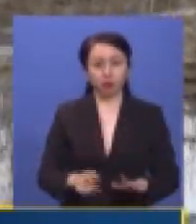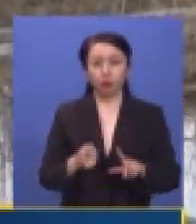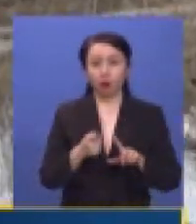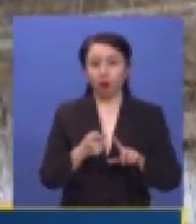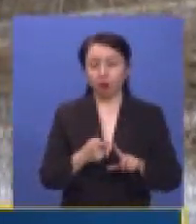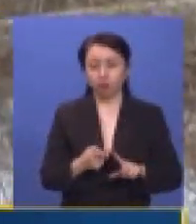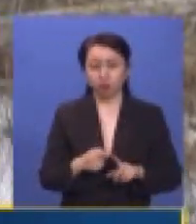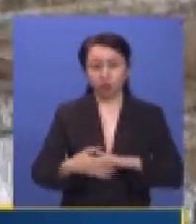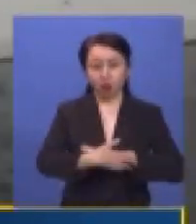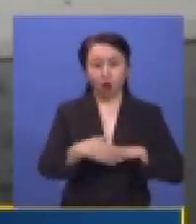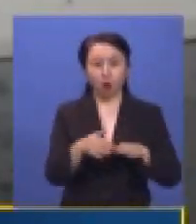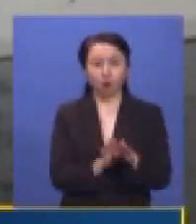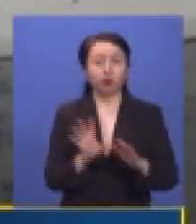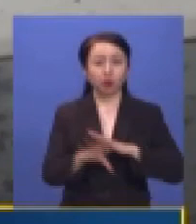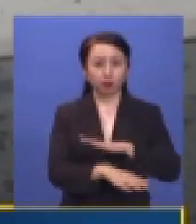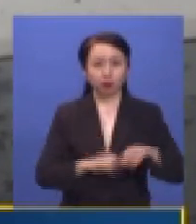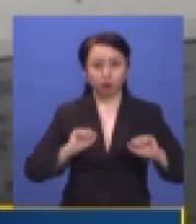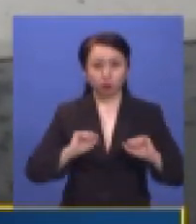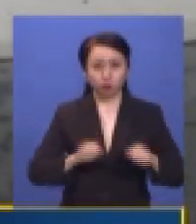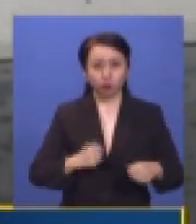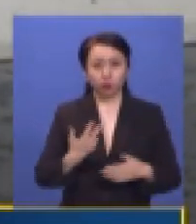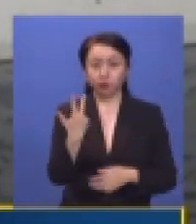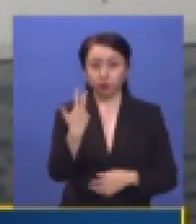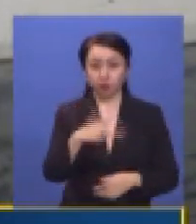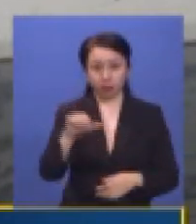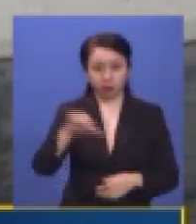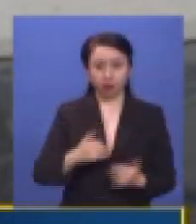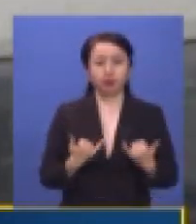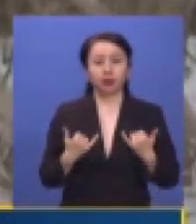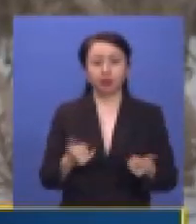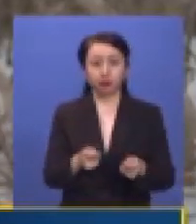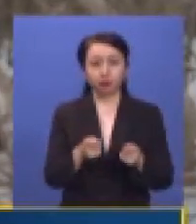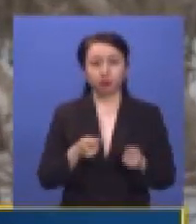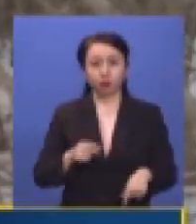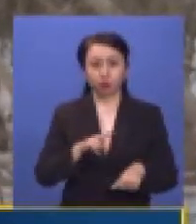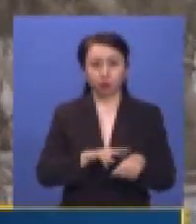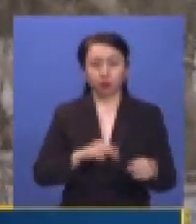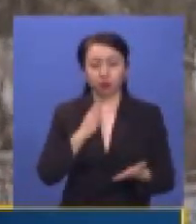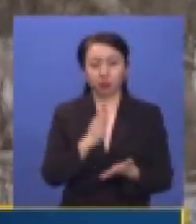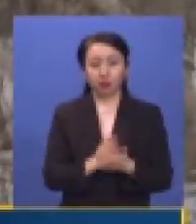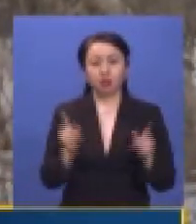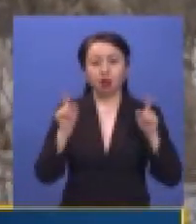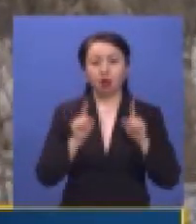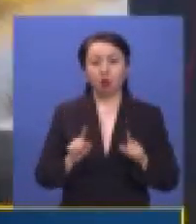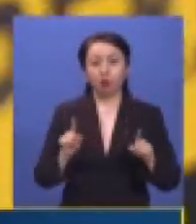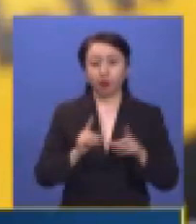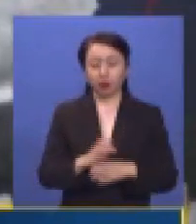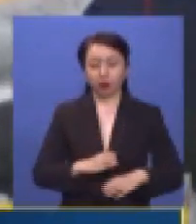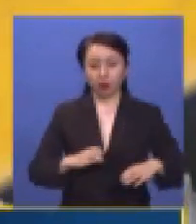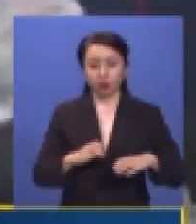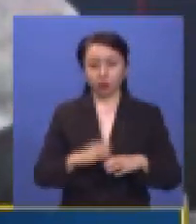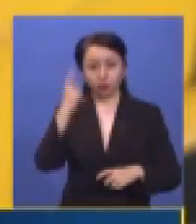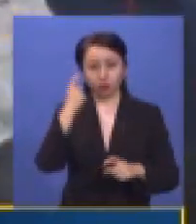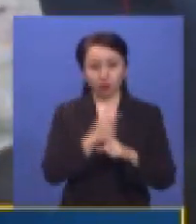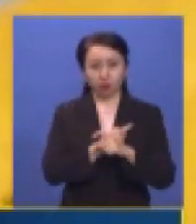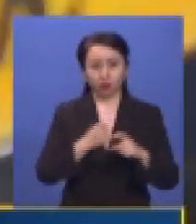словам Бахтияра, воров можно найти в течение 30 минут. Для этого в департаменте полиции существует уникальная система, которая включает